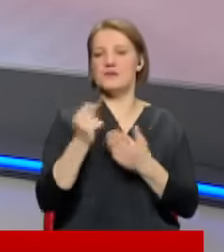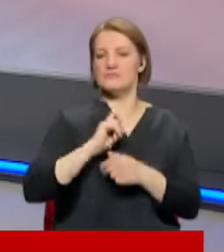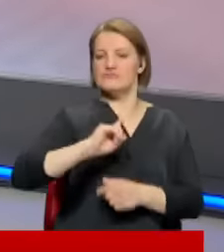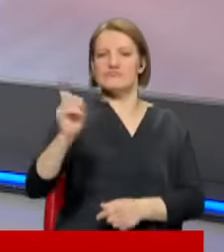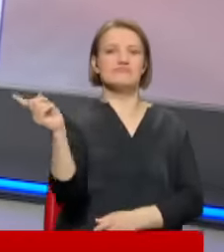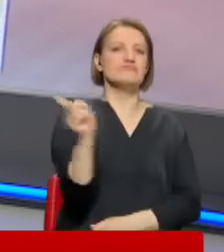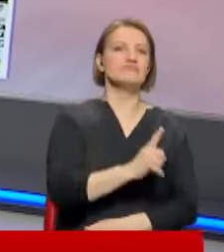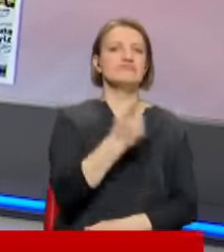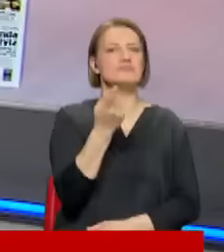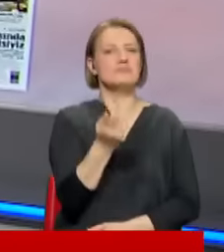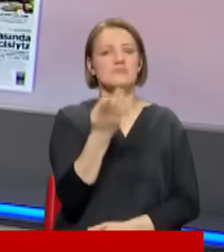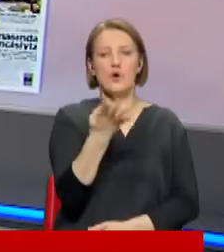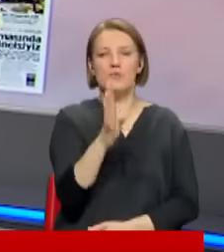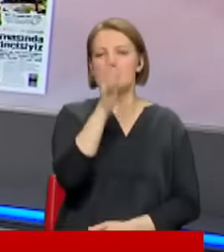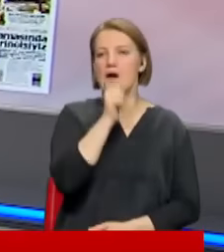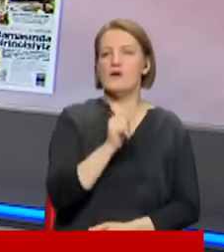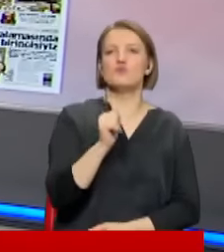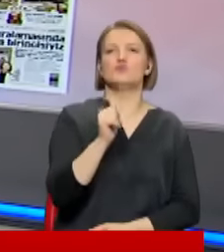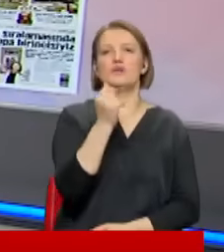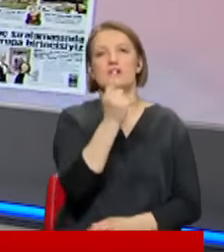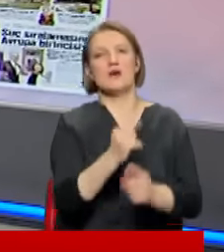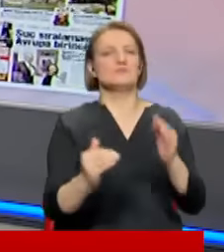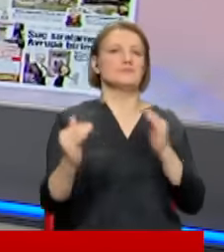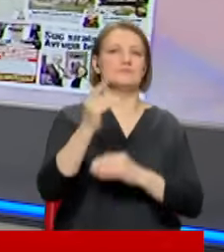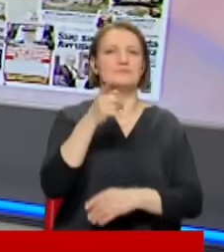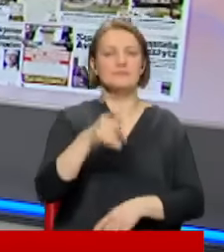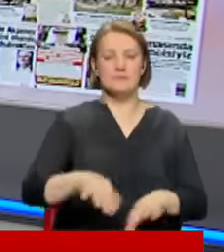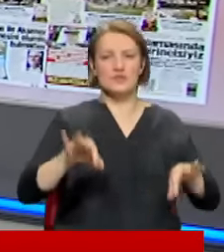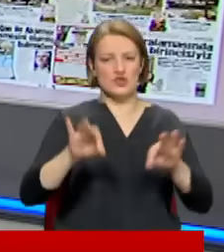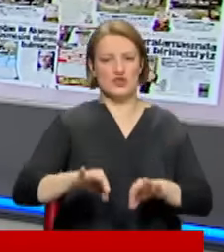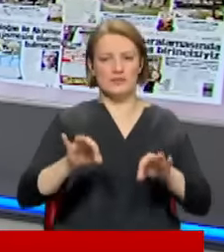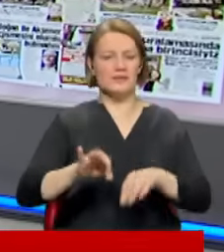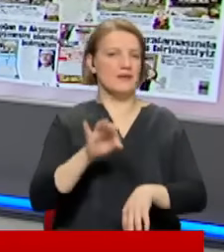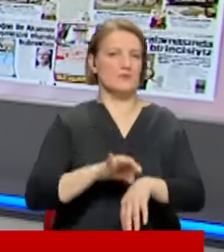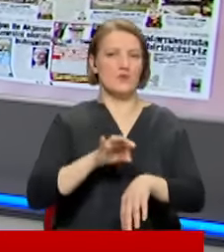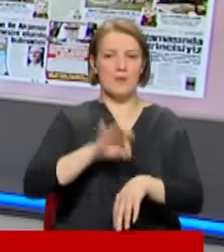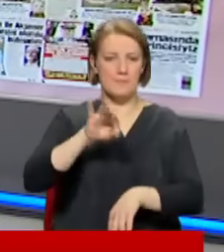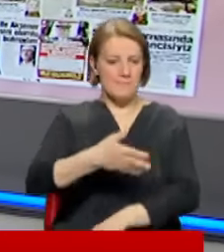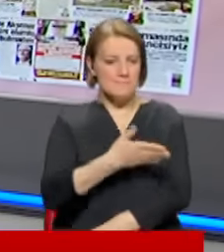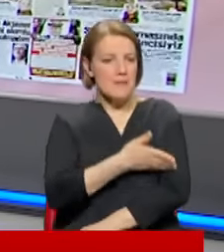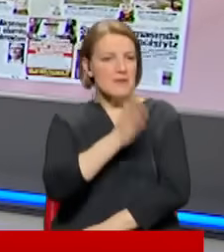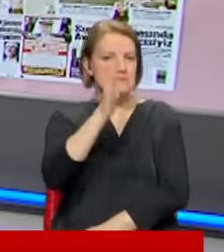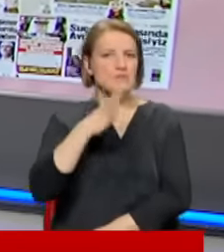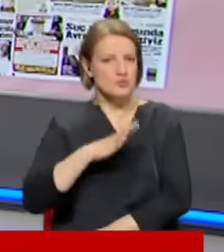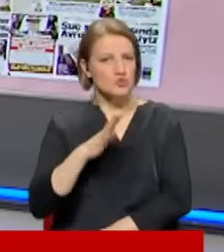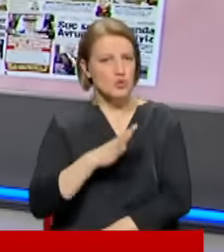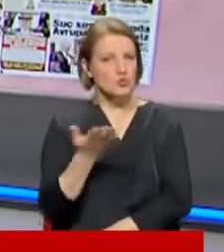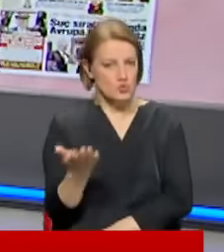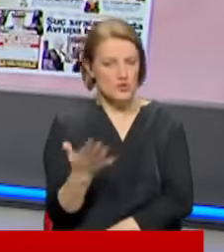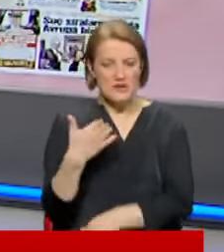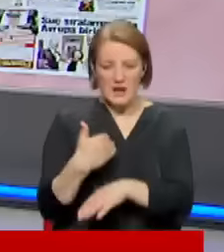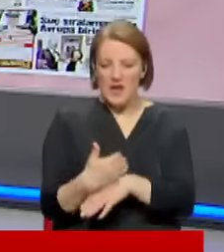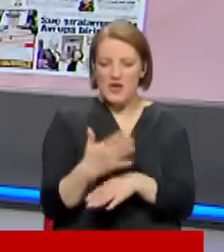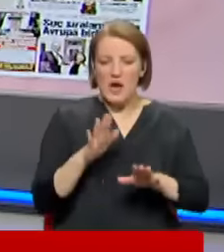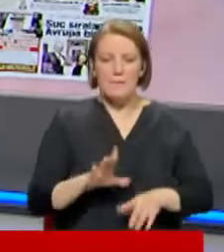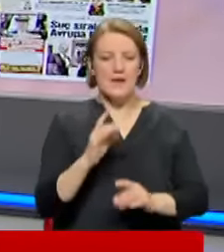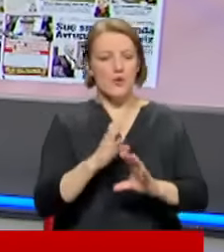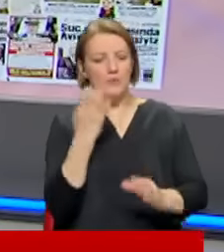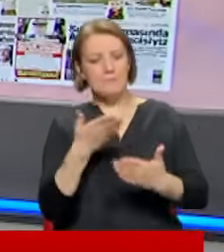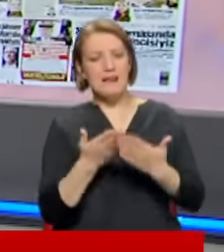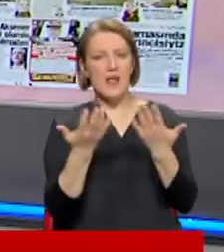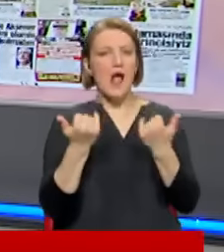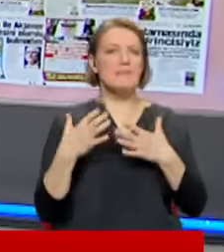geliş fiyatları 4600 liraya ulaştı. Şu anda memleketinize gitmek istiyorsunuz. Şimdi hani gecikmeden de bir otobüs